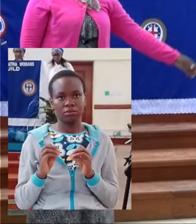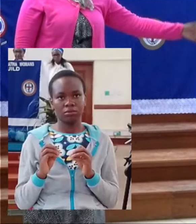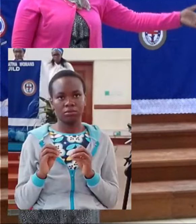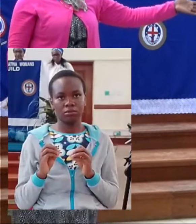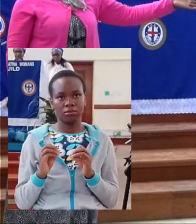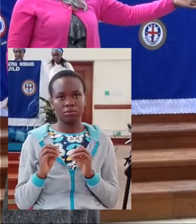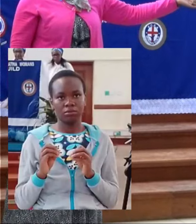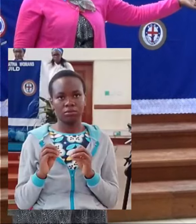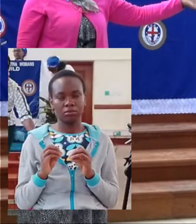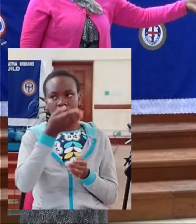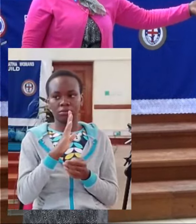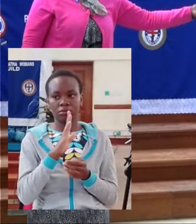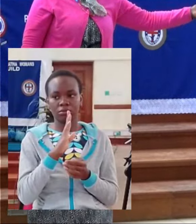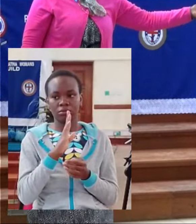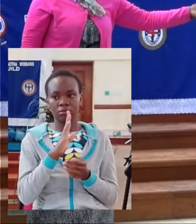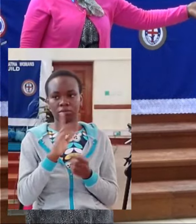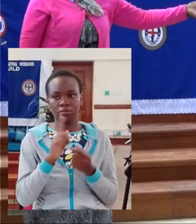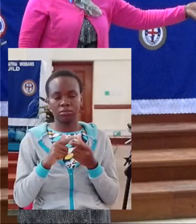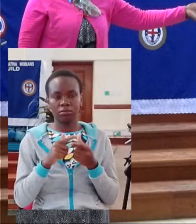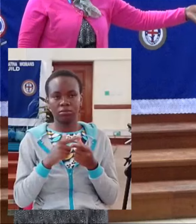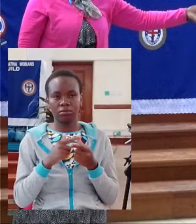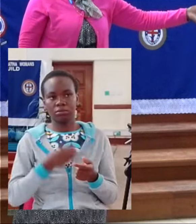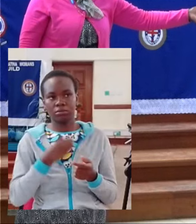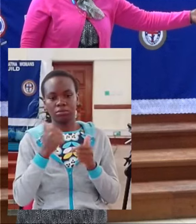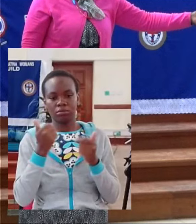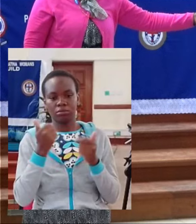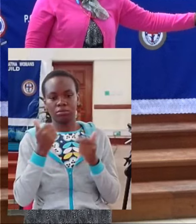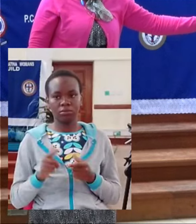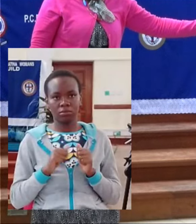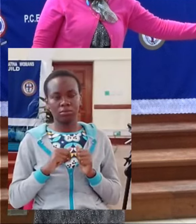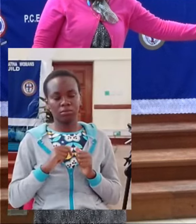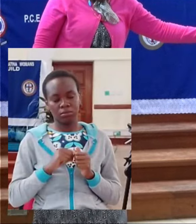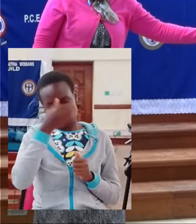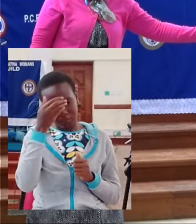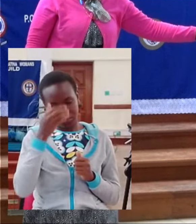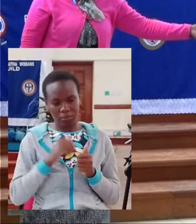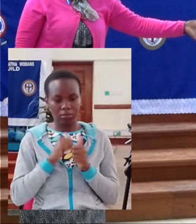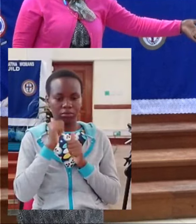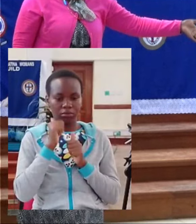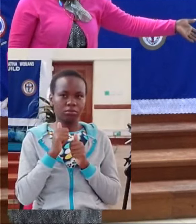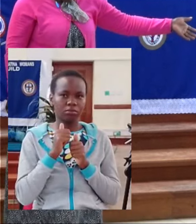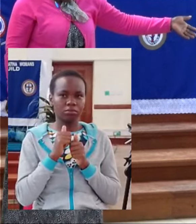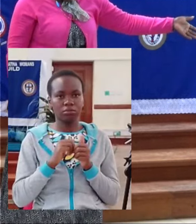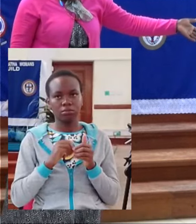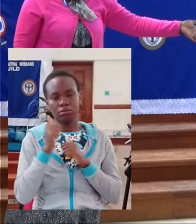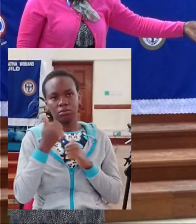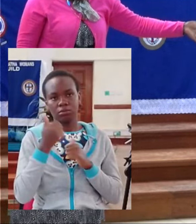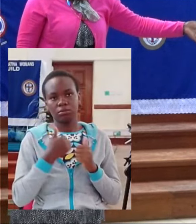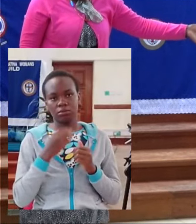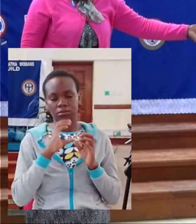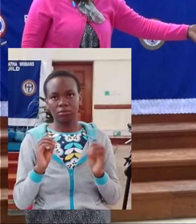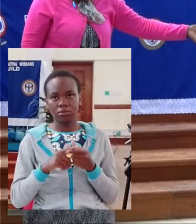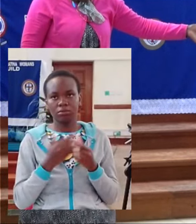Hoya mwathani ugicere na ari ngi ndugatuike wa gutuhituka Jehova Ngai wa kirikaniro ni twanyiha hau